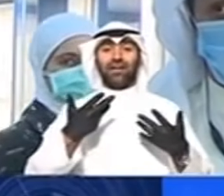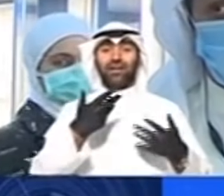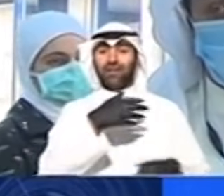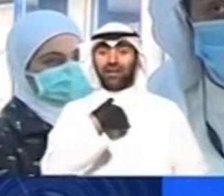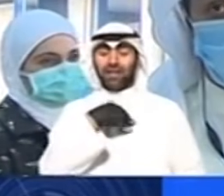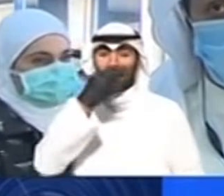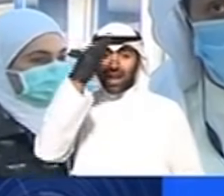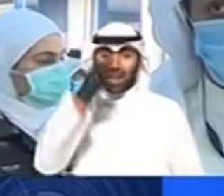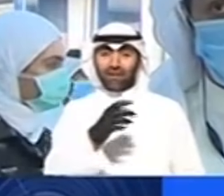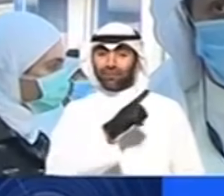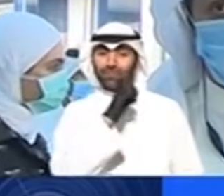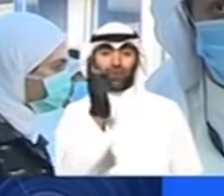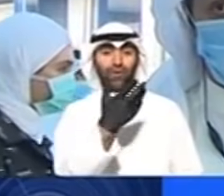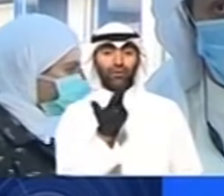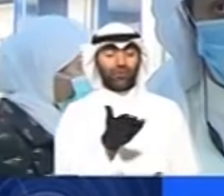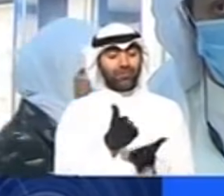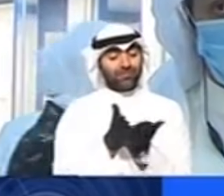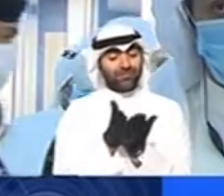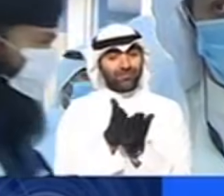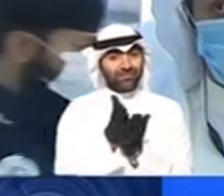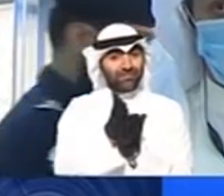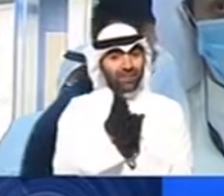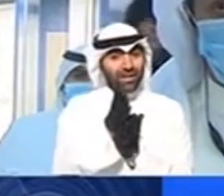بالإرشادات بشأن الحجر المنزلي،